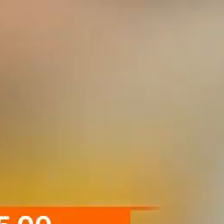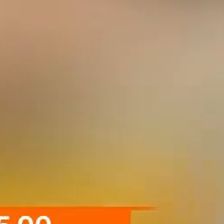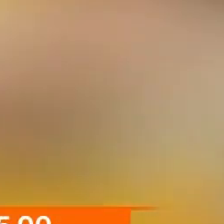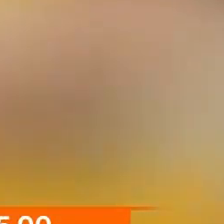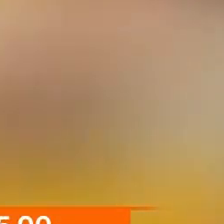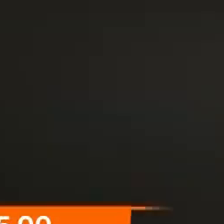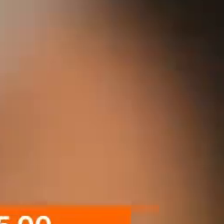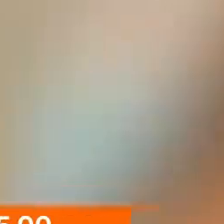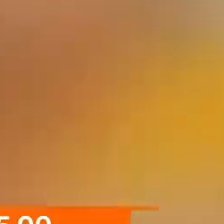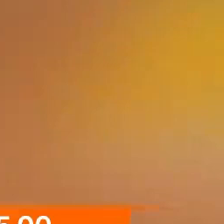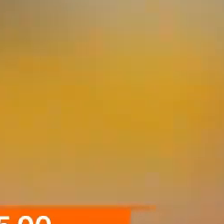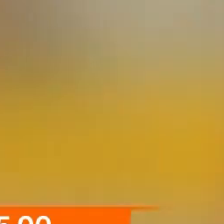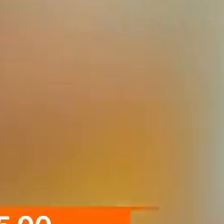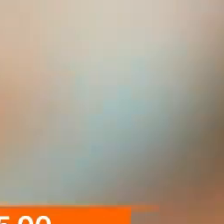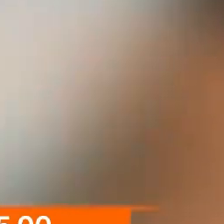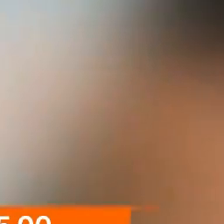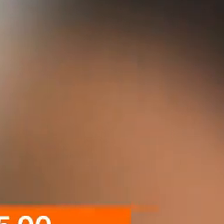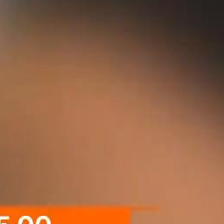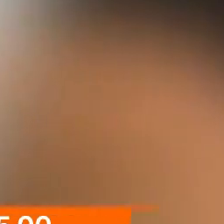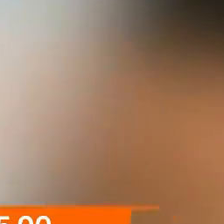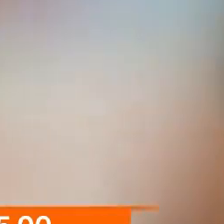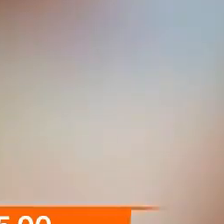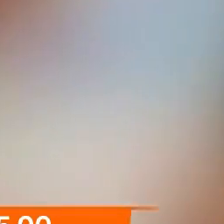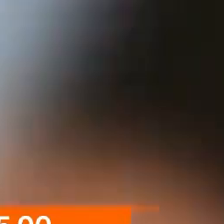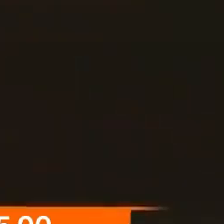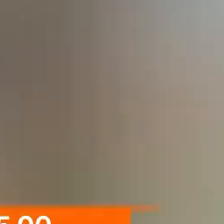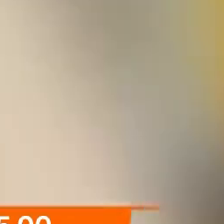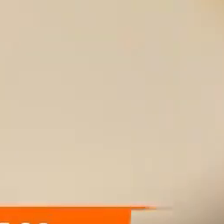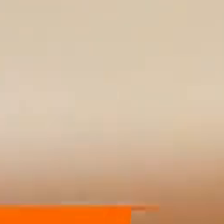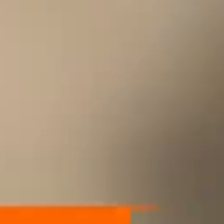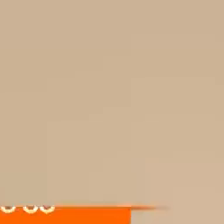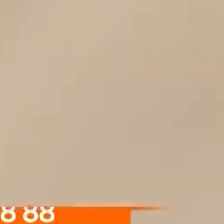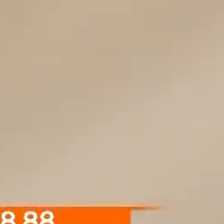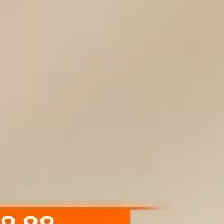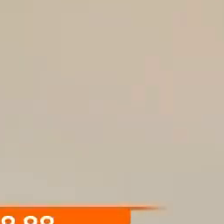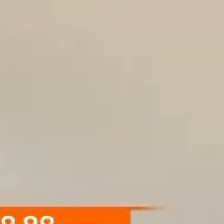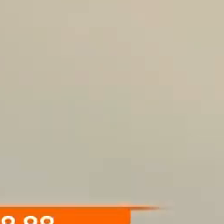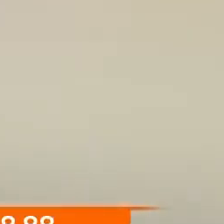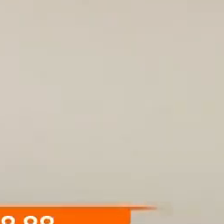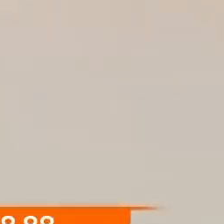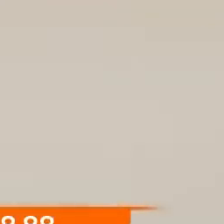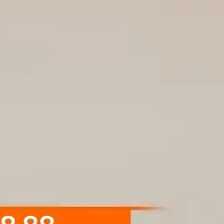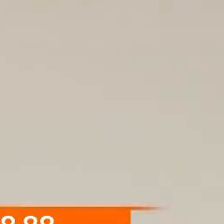Taksim İstiklal Caddesi'nde şok eden anlar. ATV Haber'e özel görüntüler birazdan.